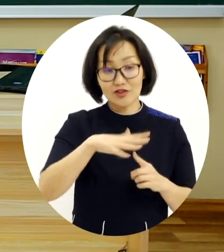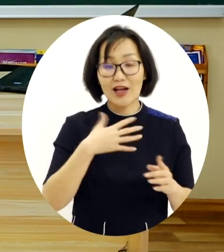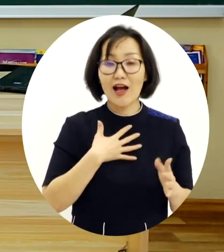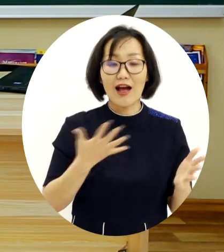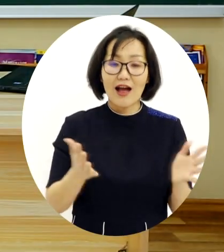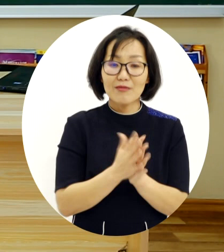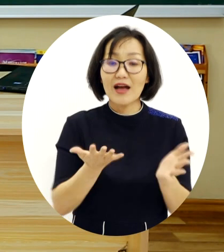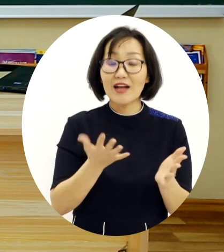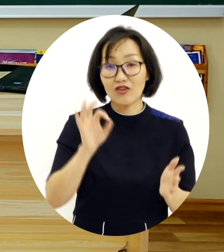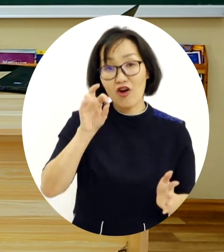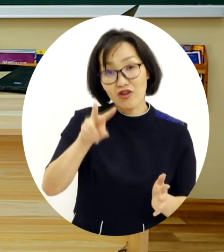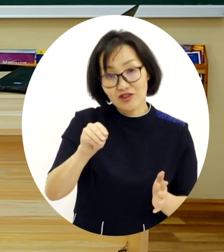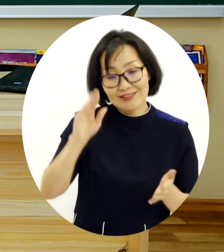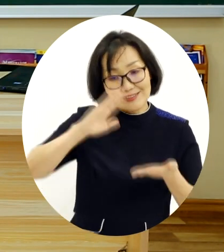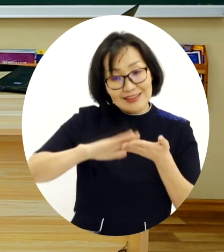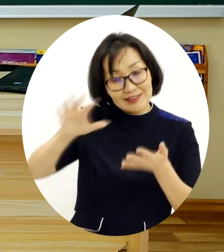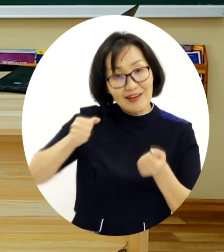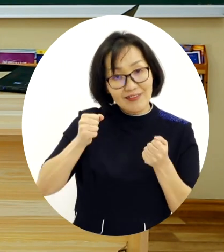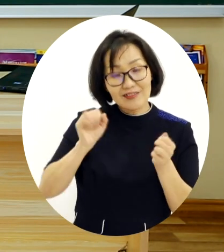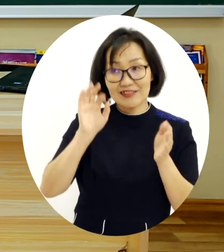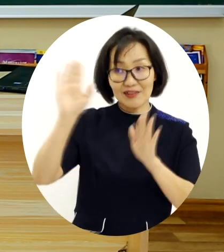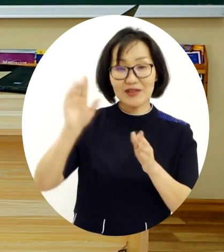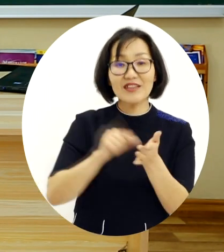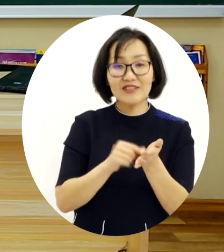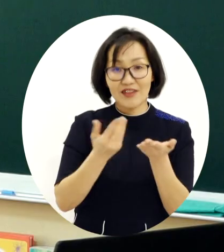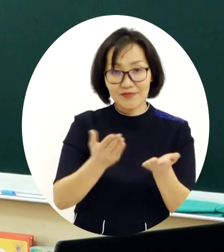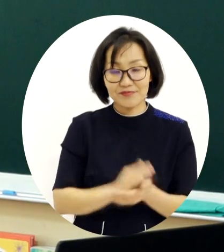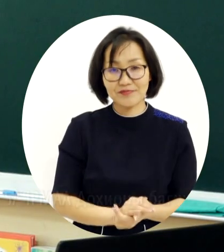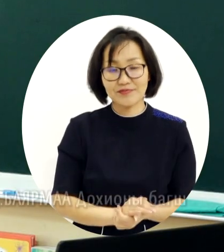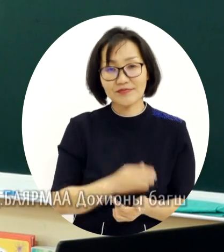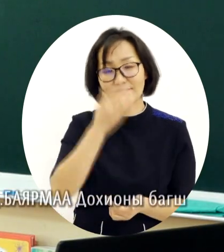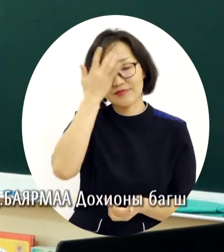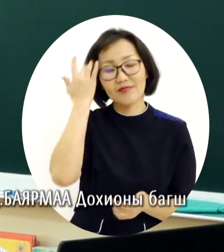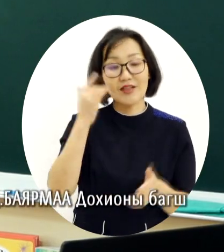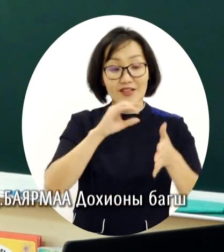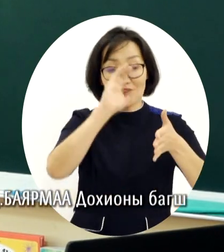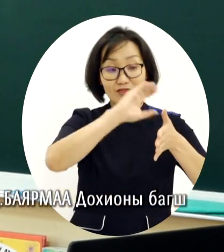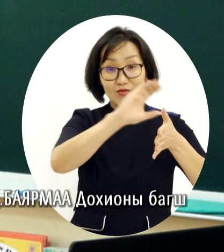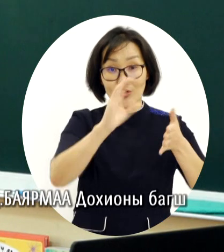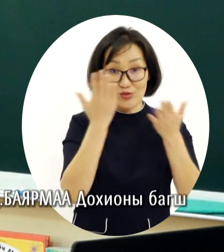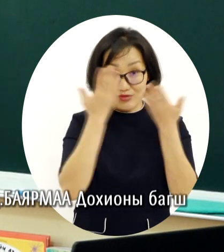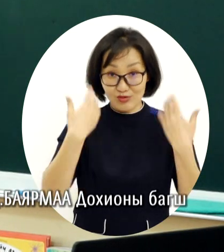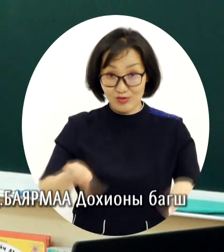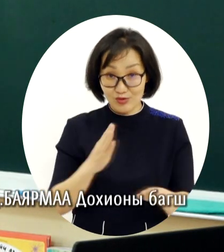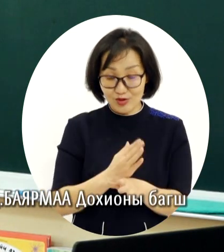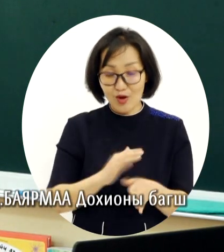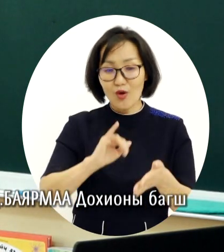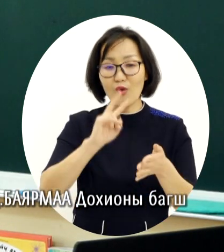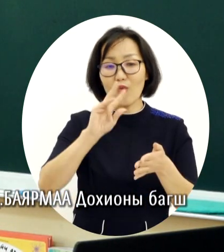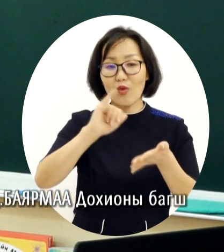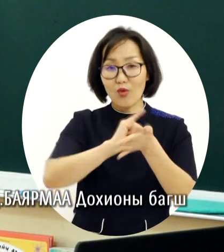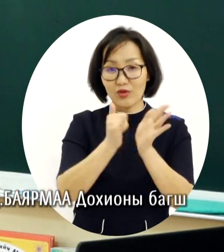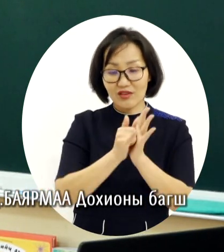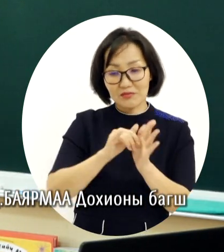олж таньж авцгаая. За, 1-р хэсэг буюу өвлийн өдөр гэсэн ихээ уншсан үгийнхаа утгыг